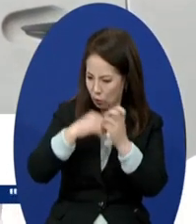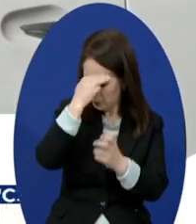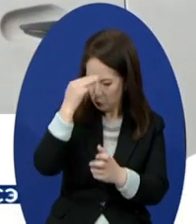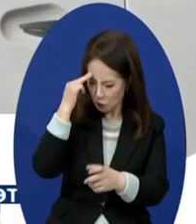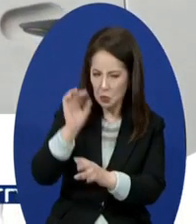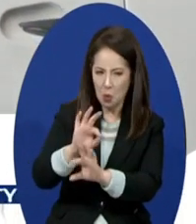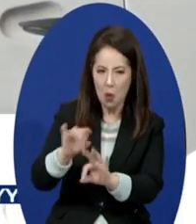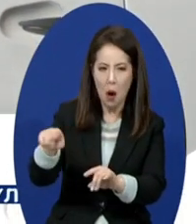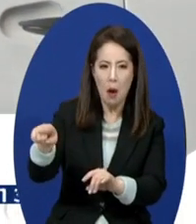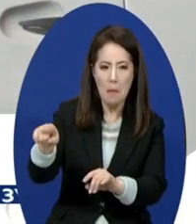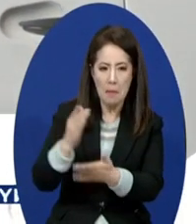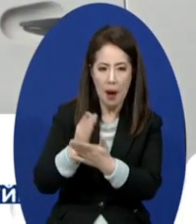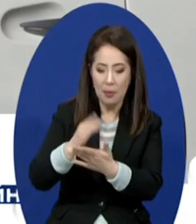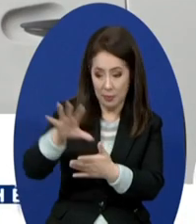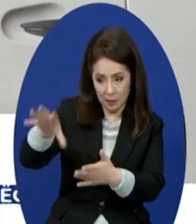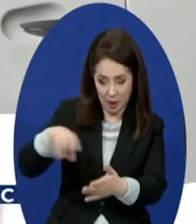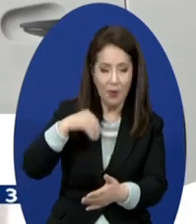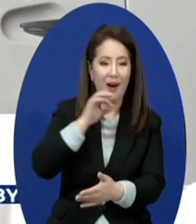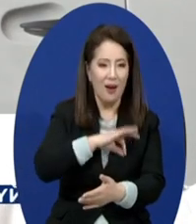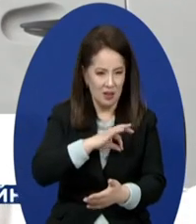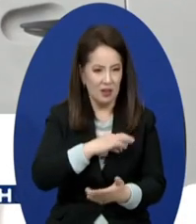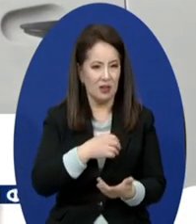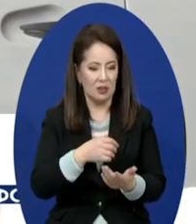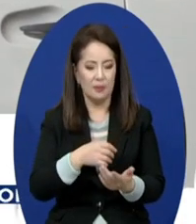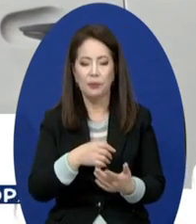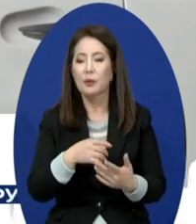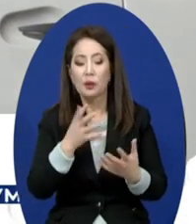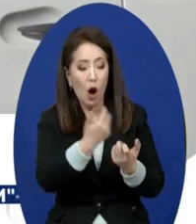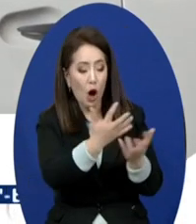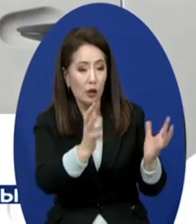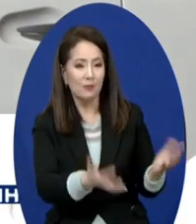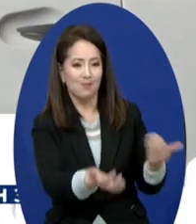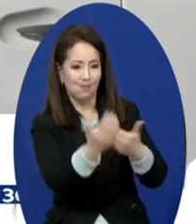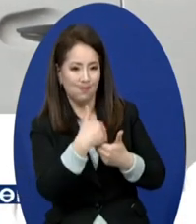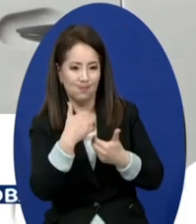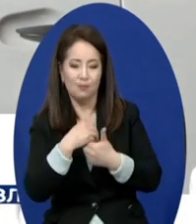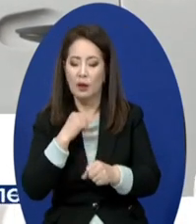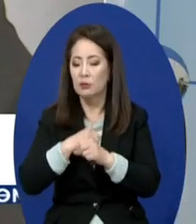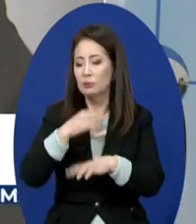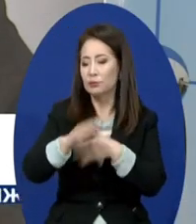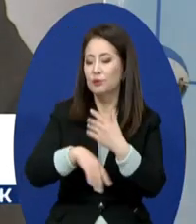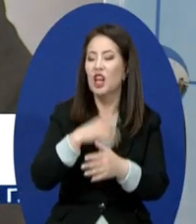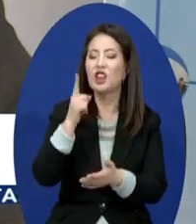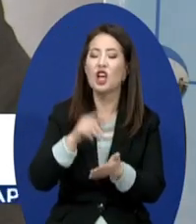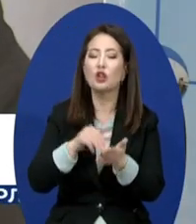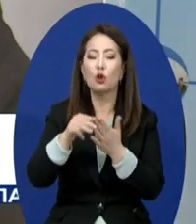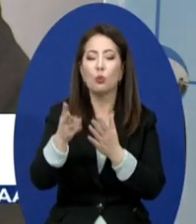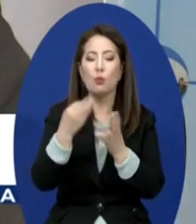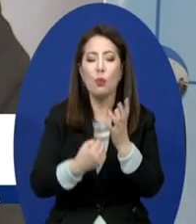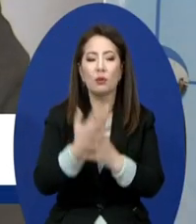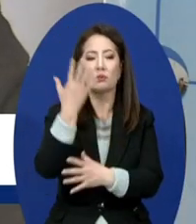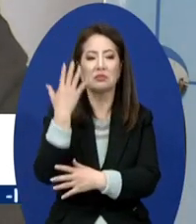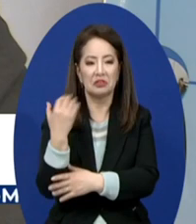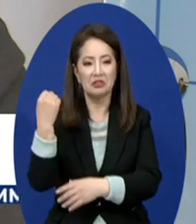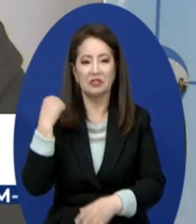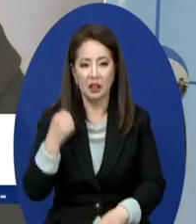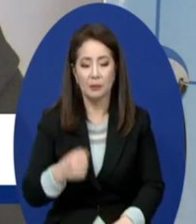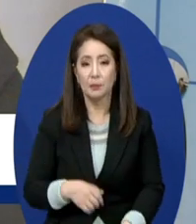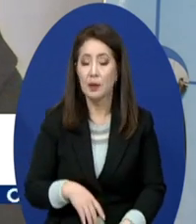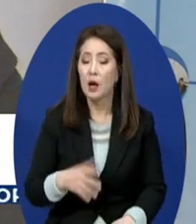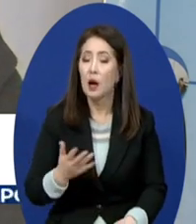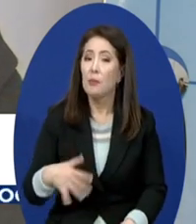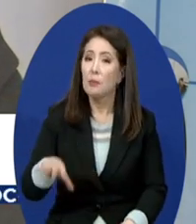инновацыг ашиглаад Монгол улс заалангийн олон нийтийн оролцоогонд ихээр хамруулж ийж бид нарын тэр бүм модны ард гарна. Бэлчээрийн энэ